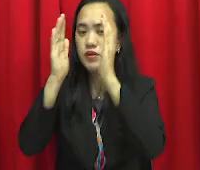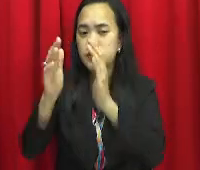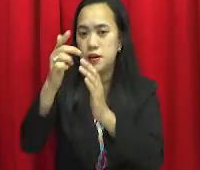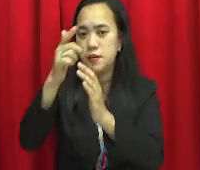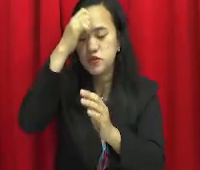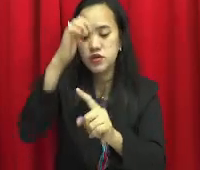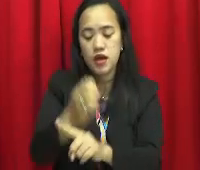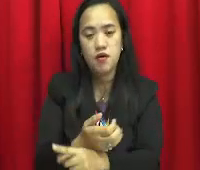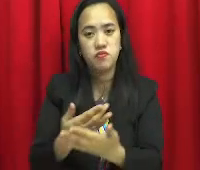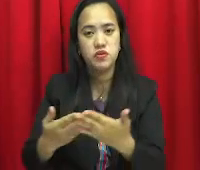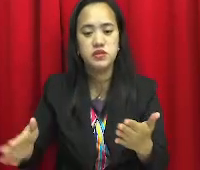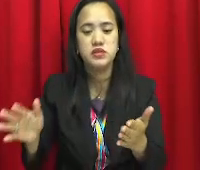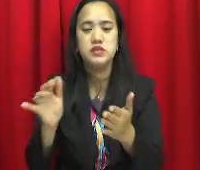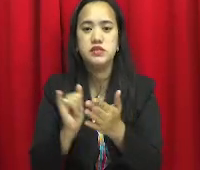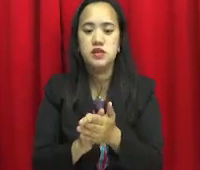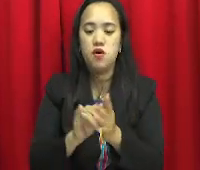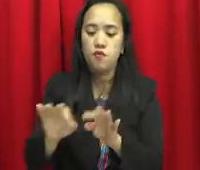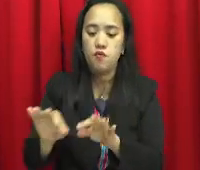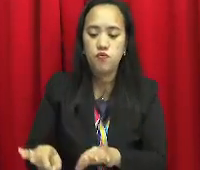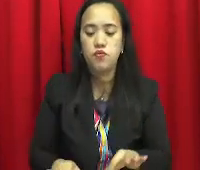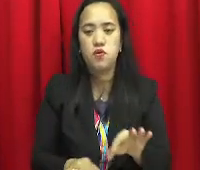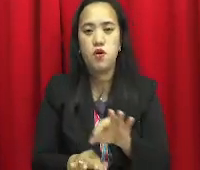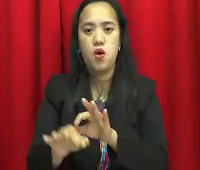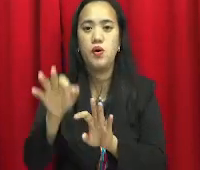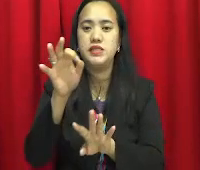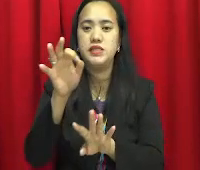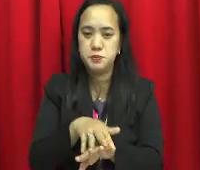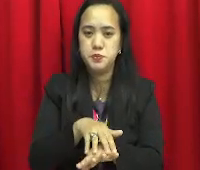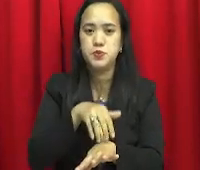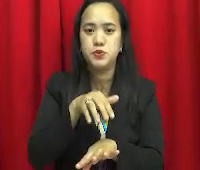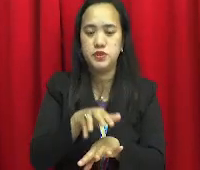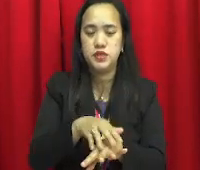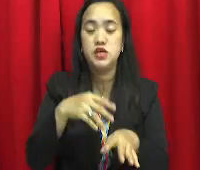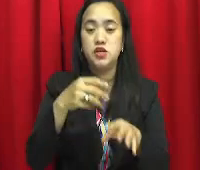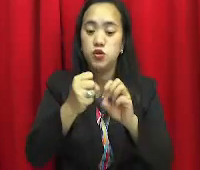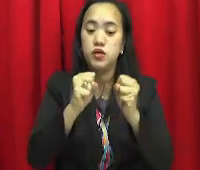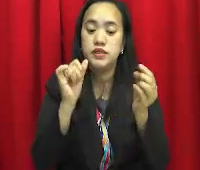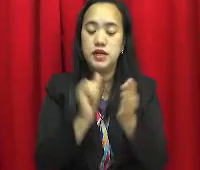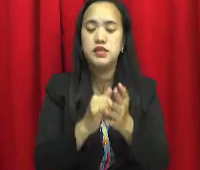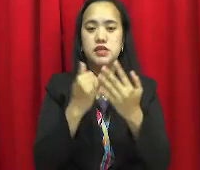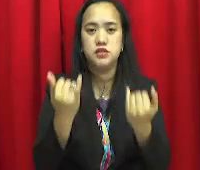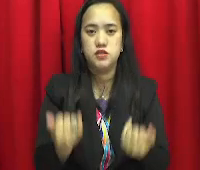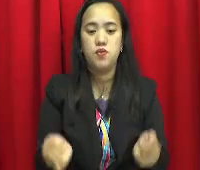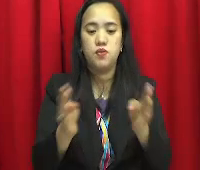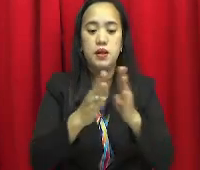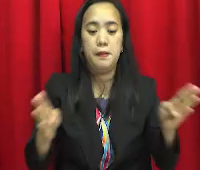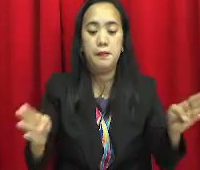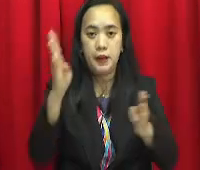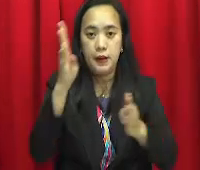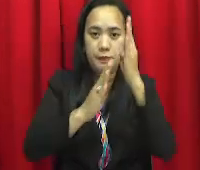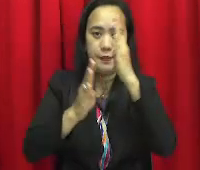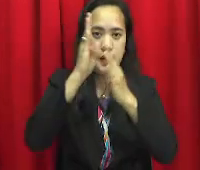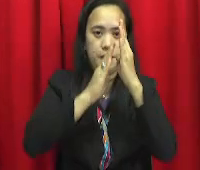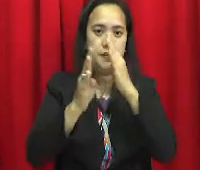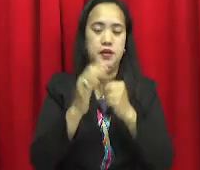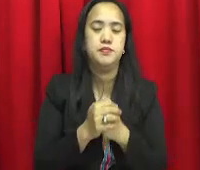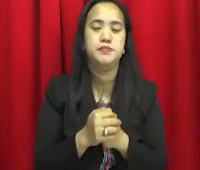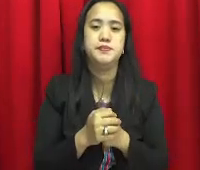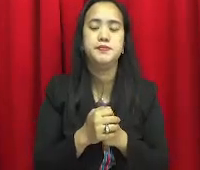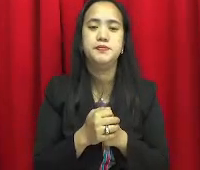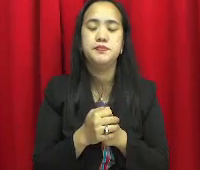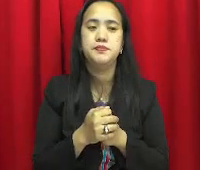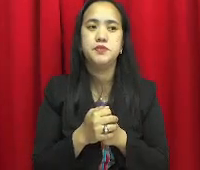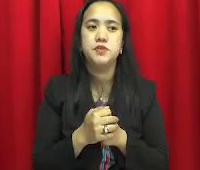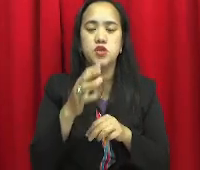flow smoothly. You know, so yan ang problema natin. So nakakalimutan natin, nagawin na natin na meron